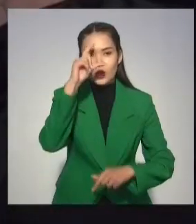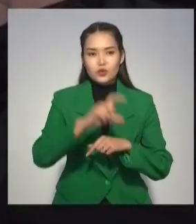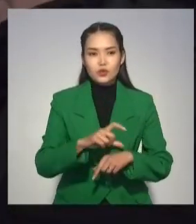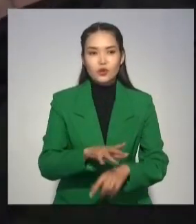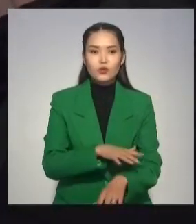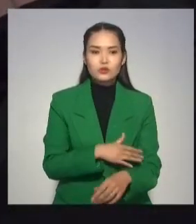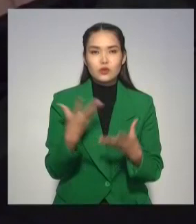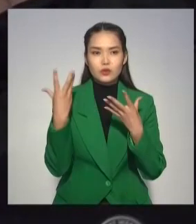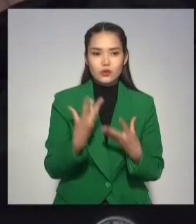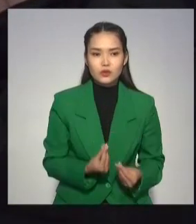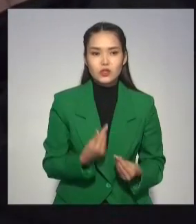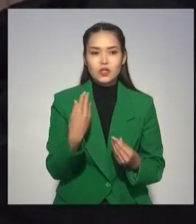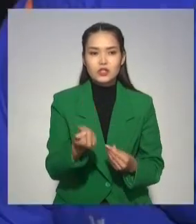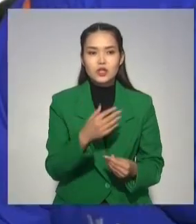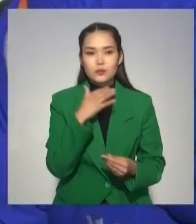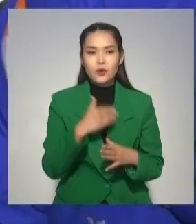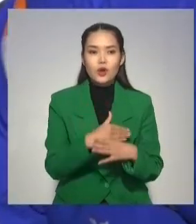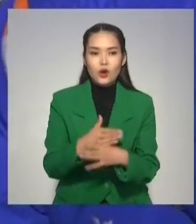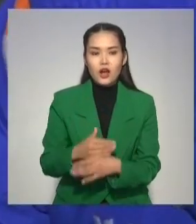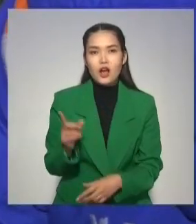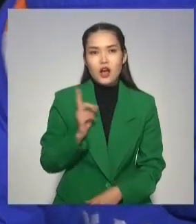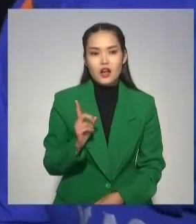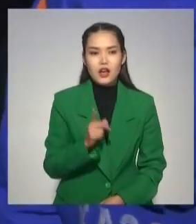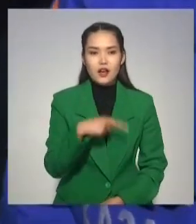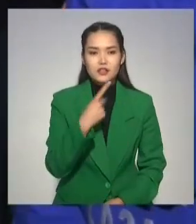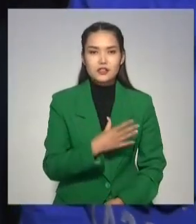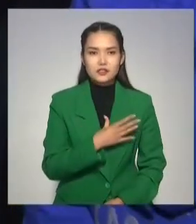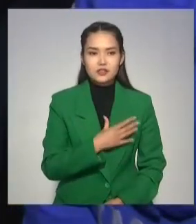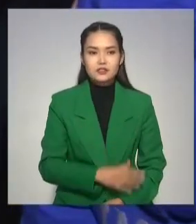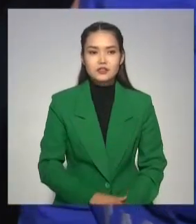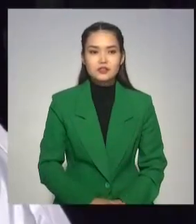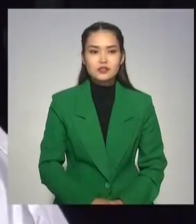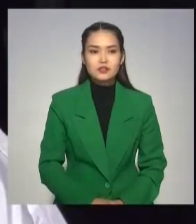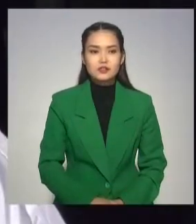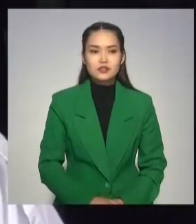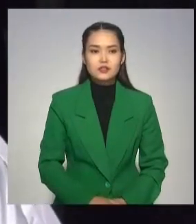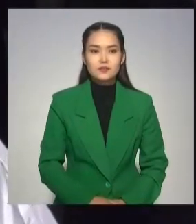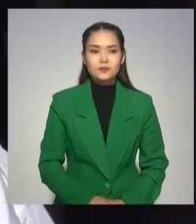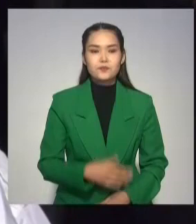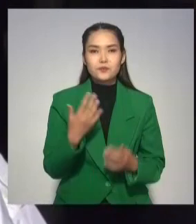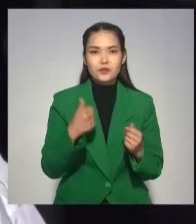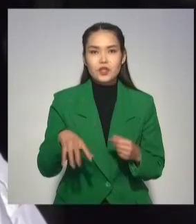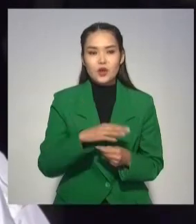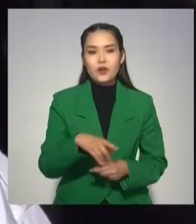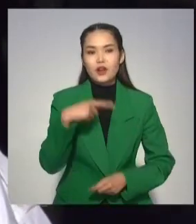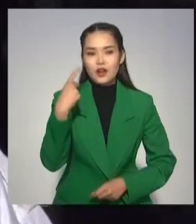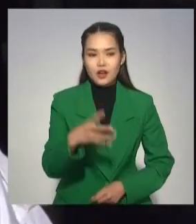Біржан Байқұловтың әпкесі де оны асыға күткенін айтады. Турцияға барып, елге көмек жасап, келе жатыр. Соны үлкен